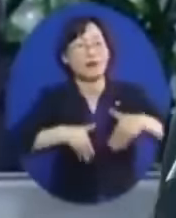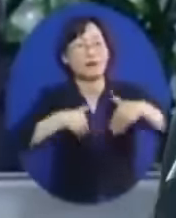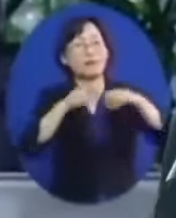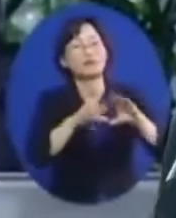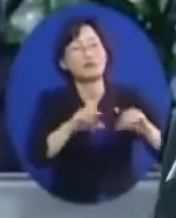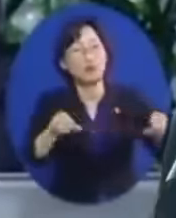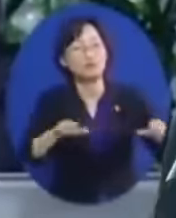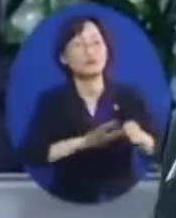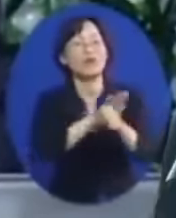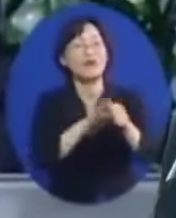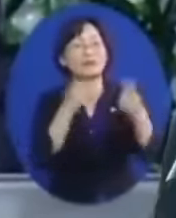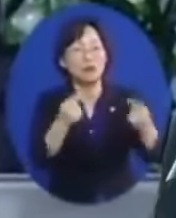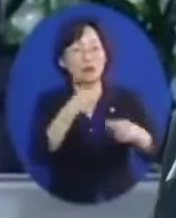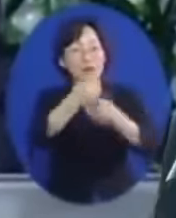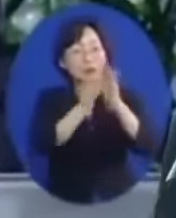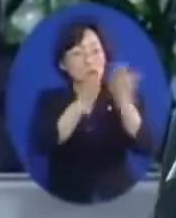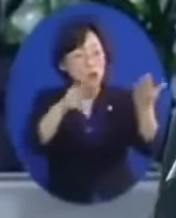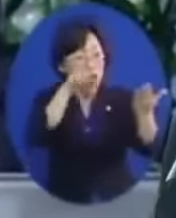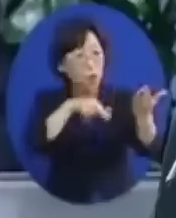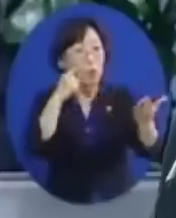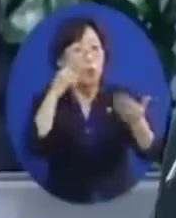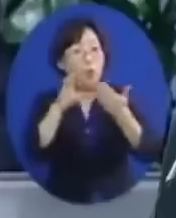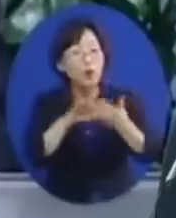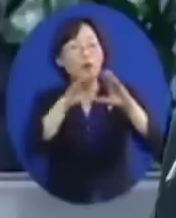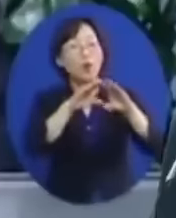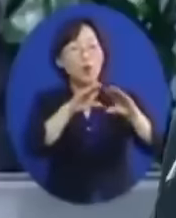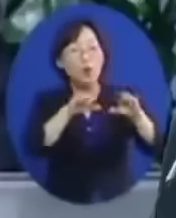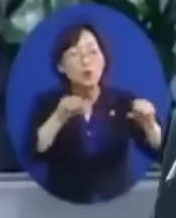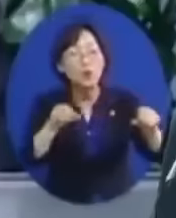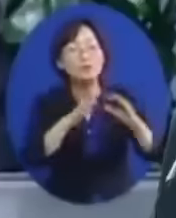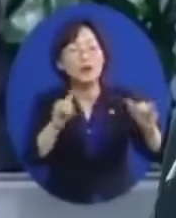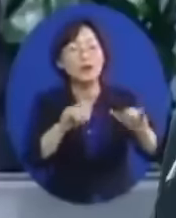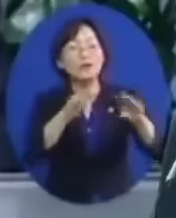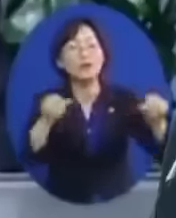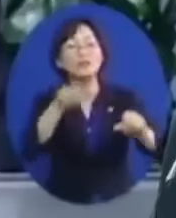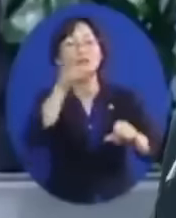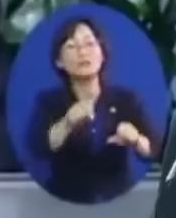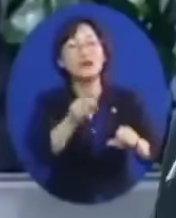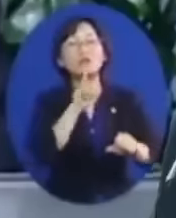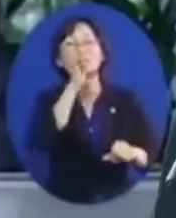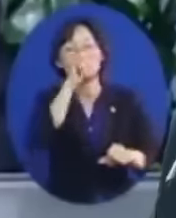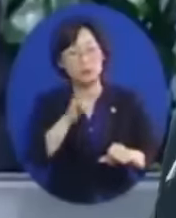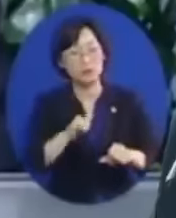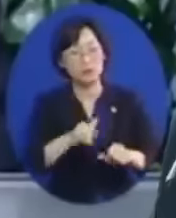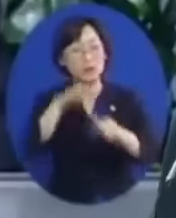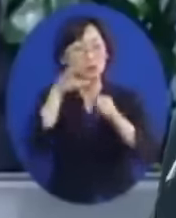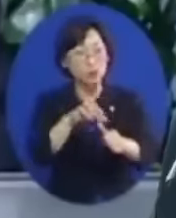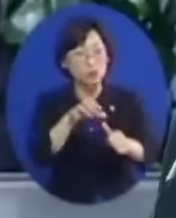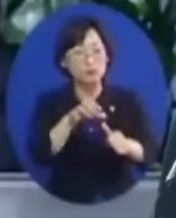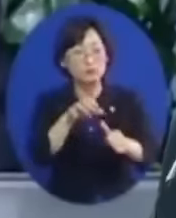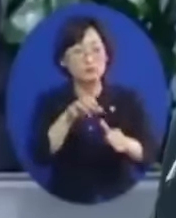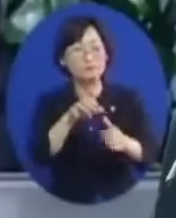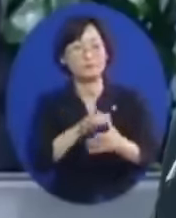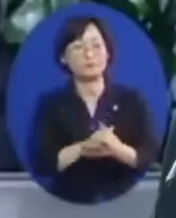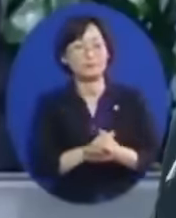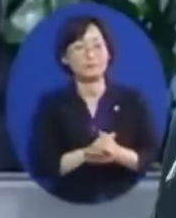말하고 성경은 온유한 자가 땅을 차지한다고 말씀한 것입니다. 저주는